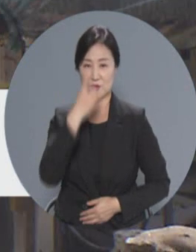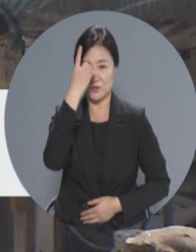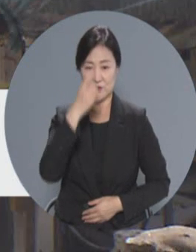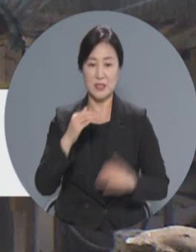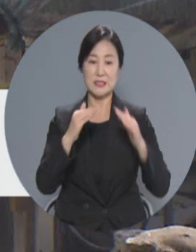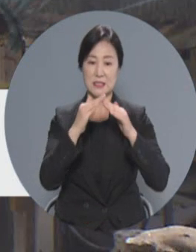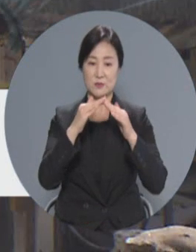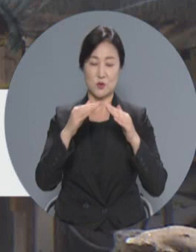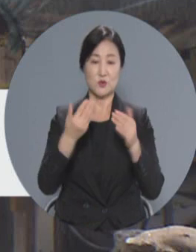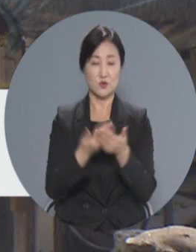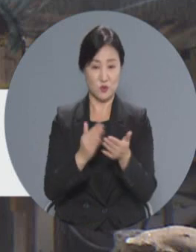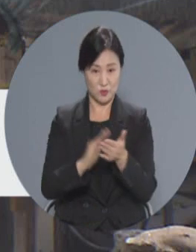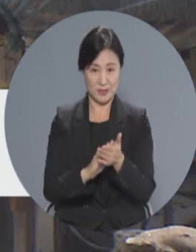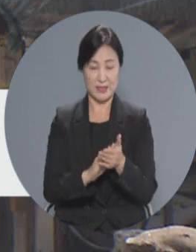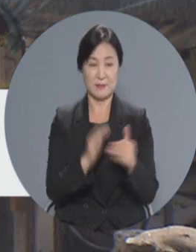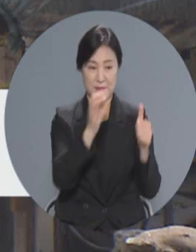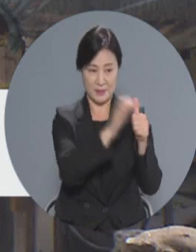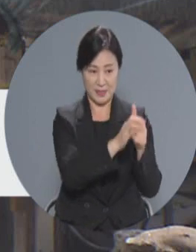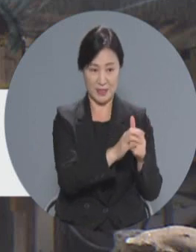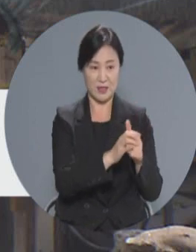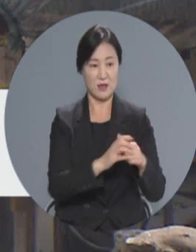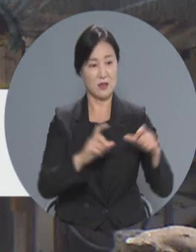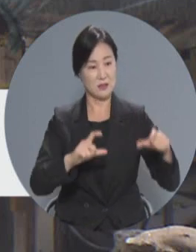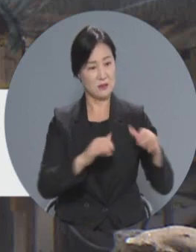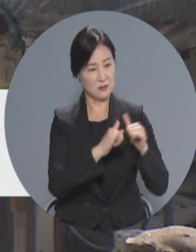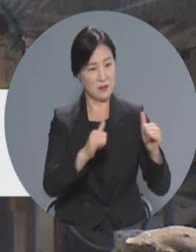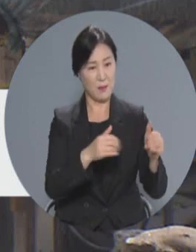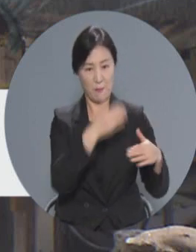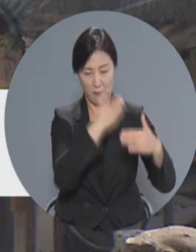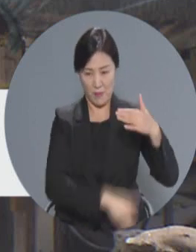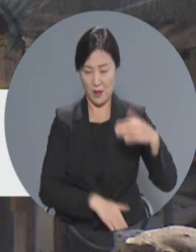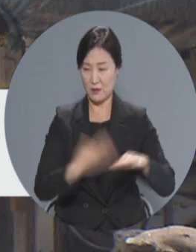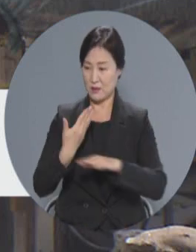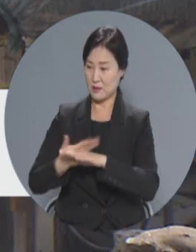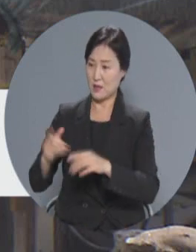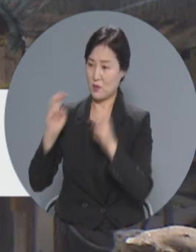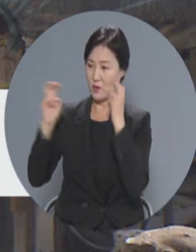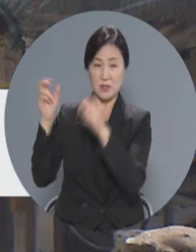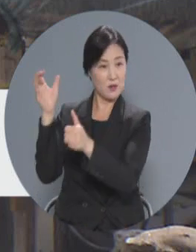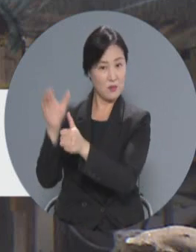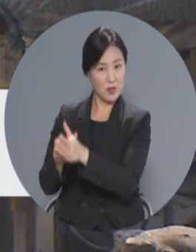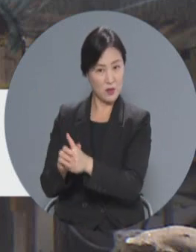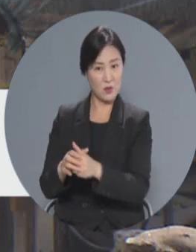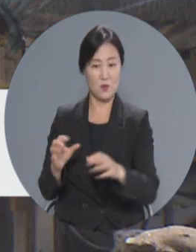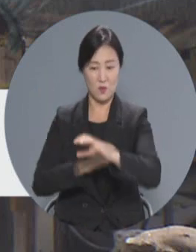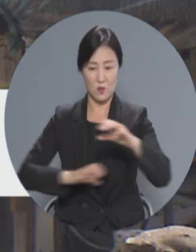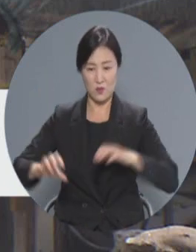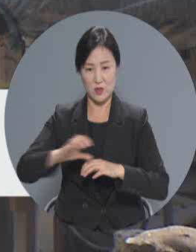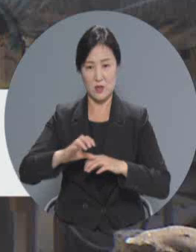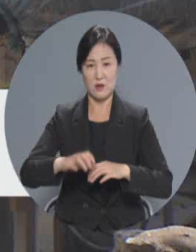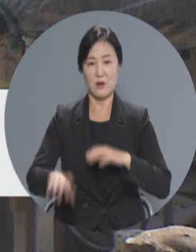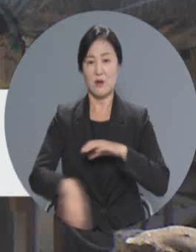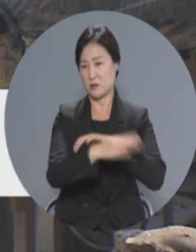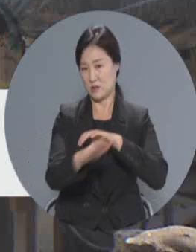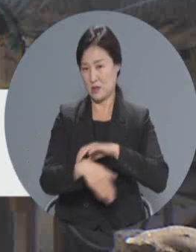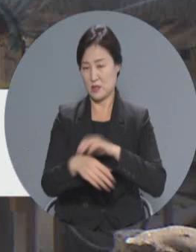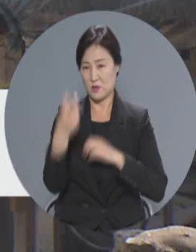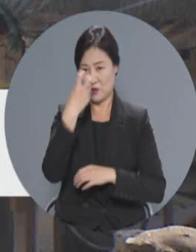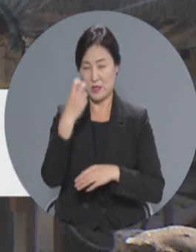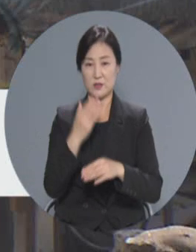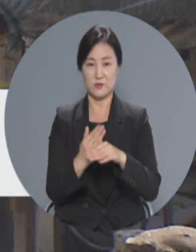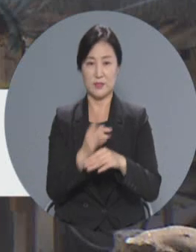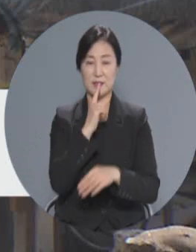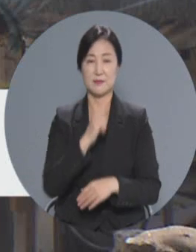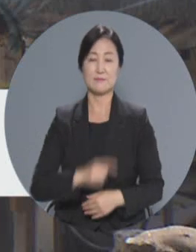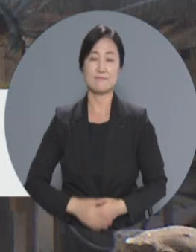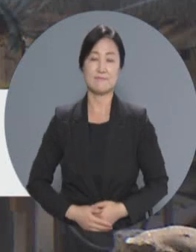지붕을 수리해온 읍성 주민들을 배제하고 외부 업체의 수리를 맡기면서 지붕이 부실하게 관리되고 있다는 주장이 제기되고